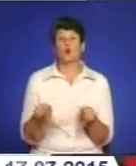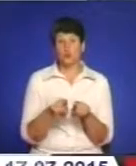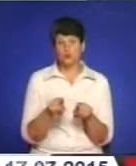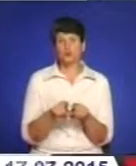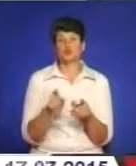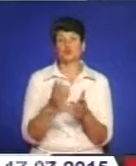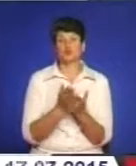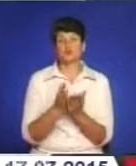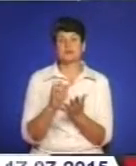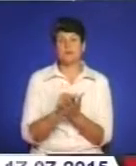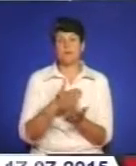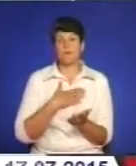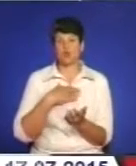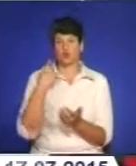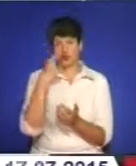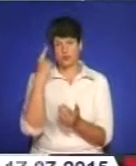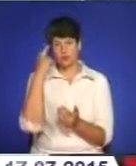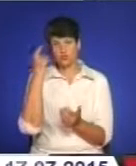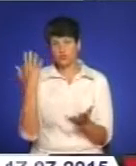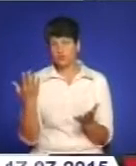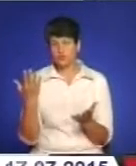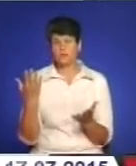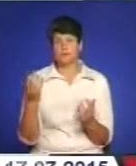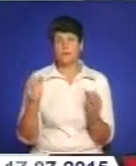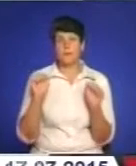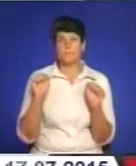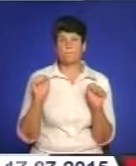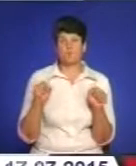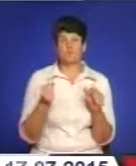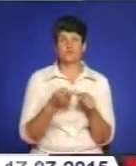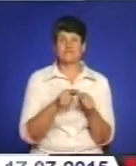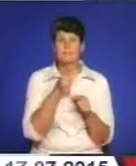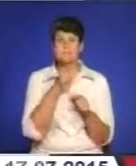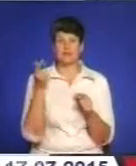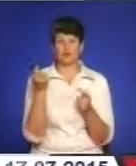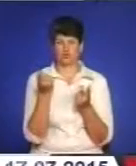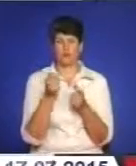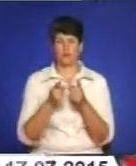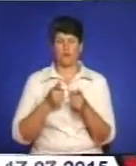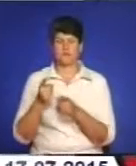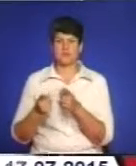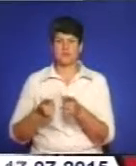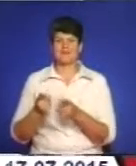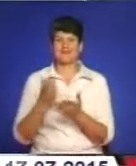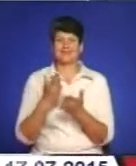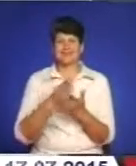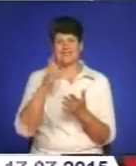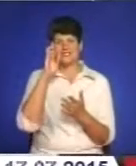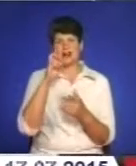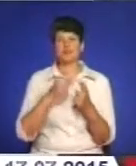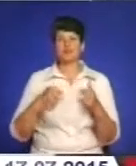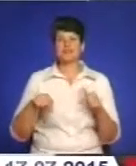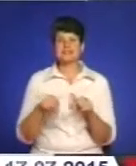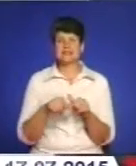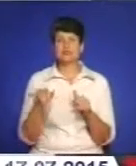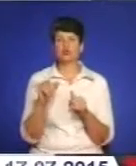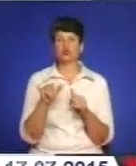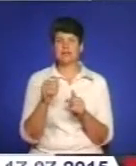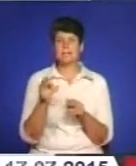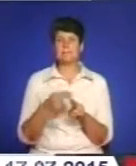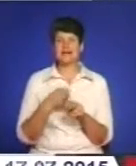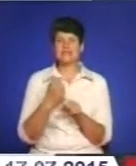мою особисту думку, можливо, як цей період поміняється трошки, є саме державною організацією, куди безробітна